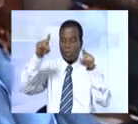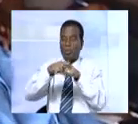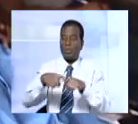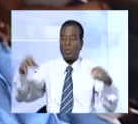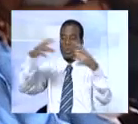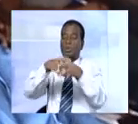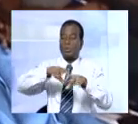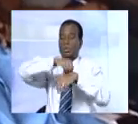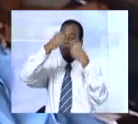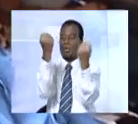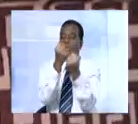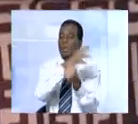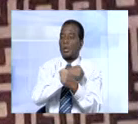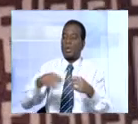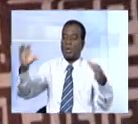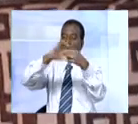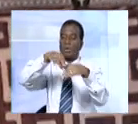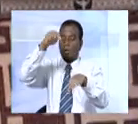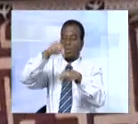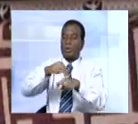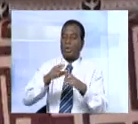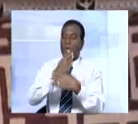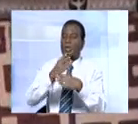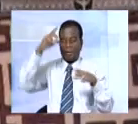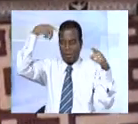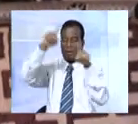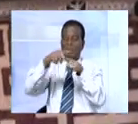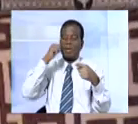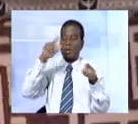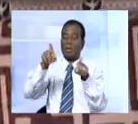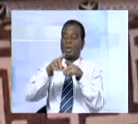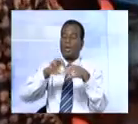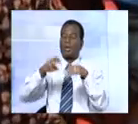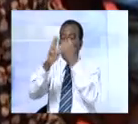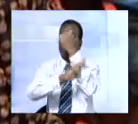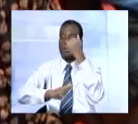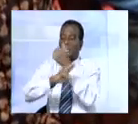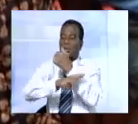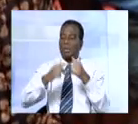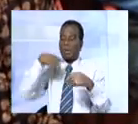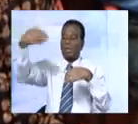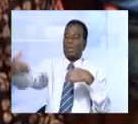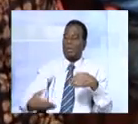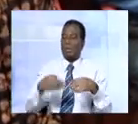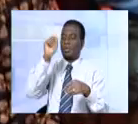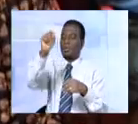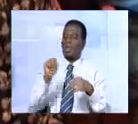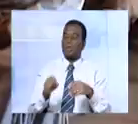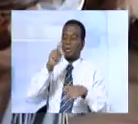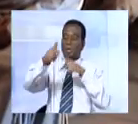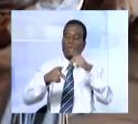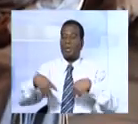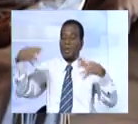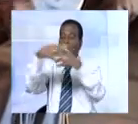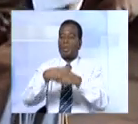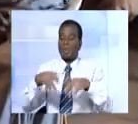cohésion sociale et une réconciliation entre les fils et filles de la région. Il invite donc les populations à